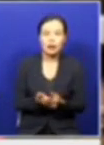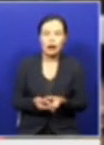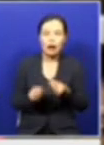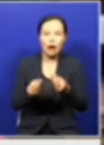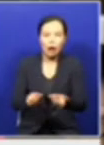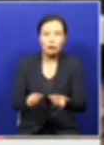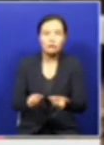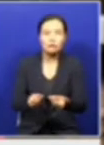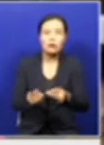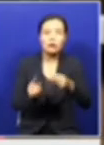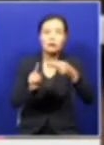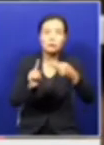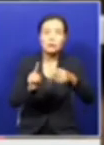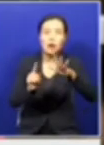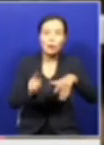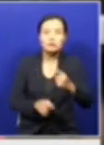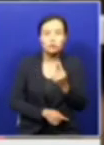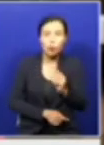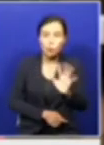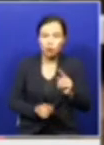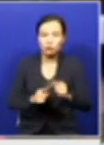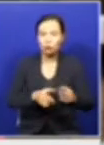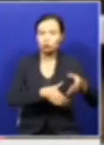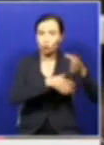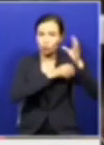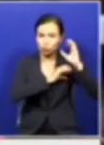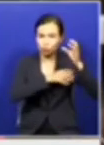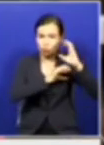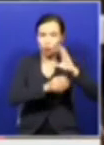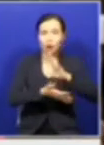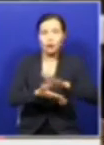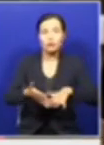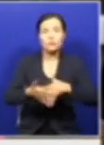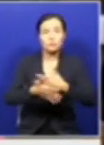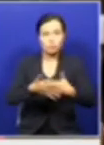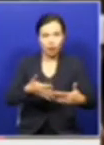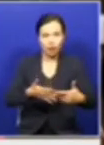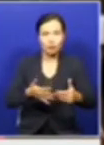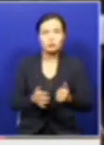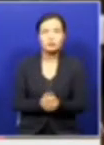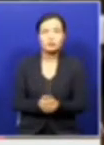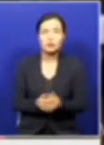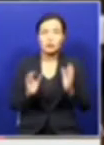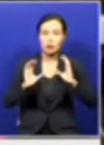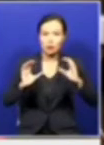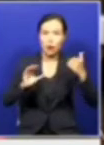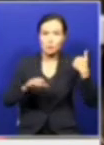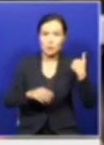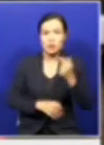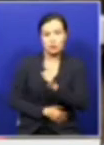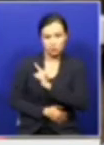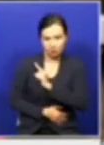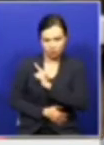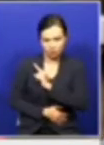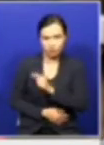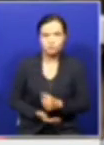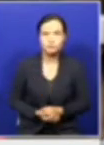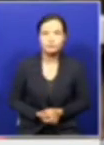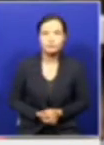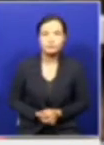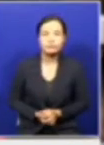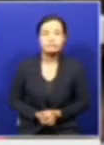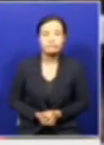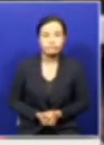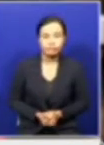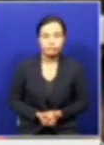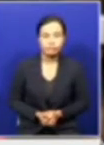างเดียวเพียงแต่ว่าไปทบทวนในเรื่องของสิ่งที่รัฐบาลมีหน้าที่และรวมทั้ง